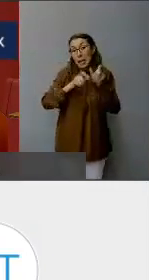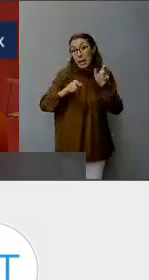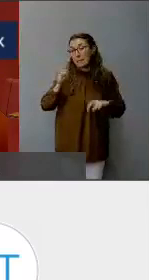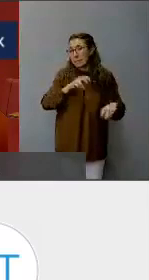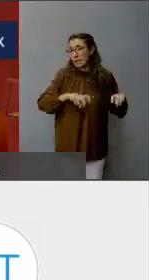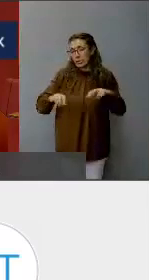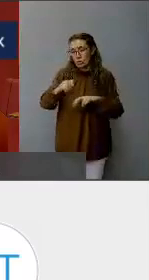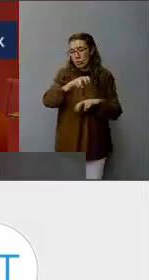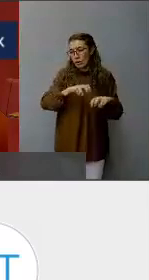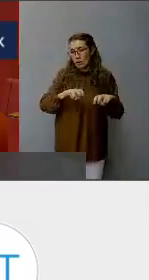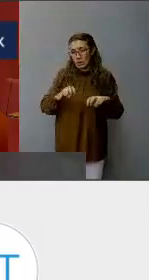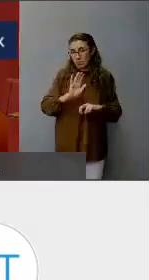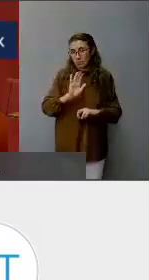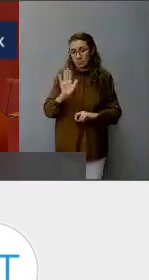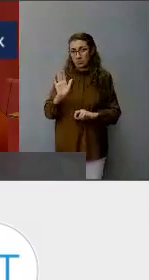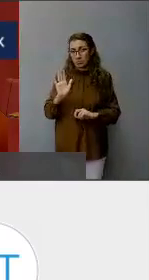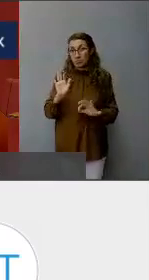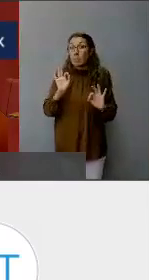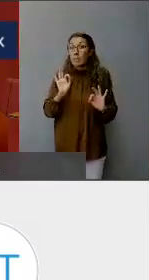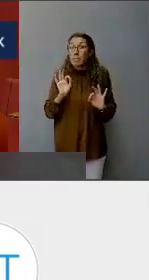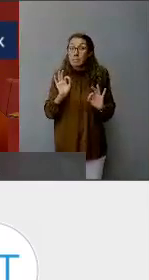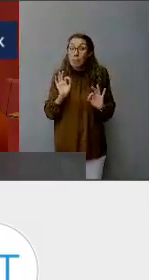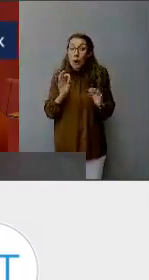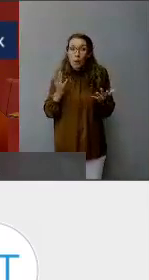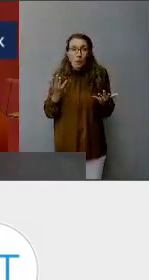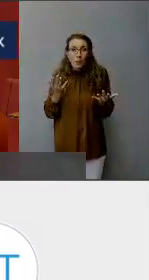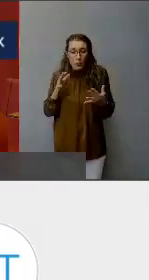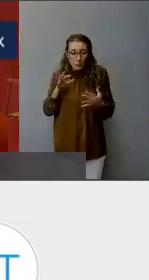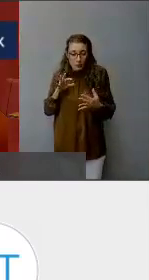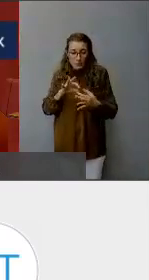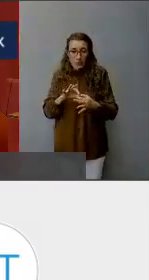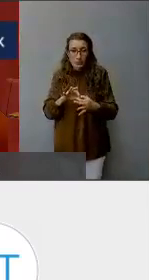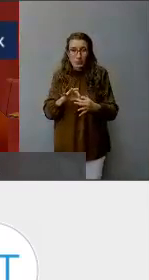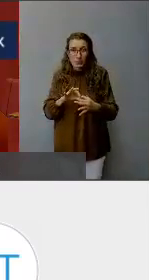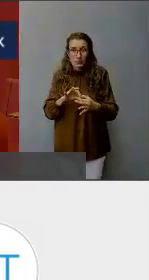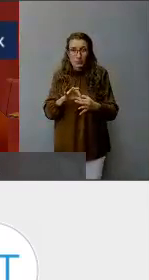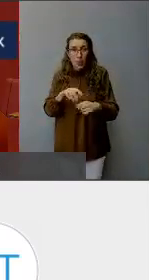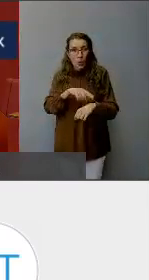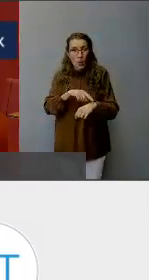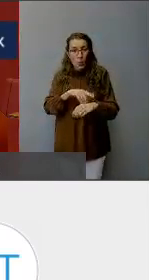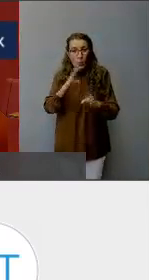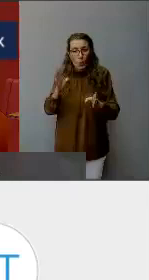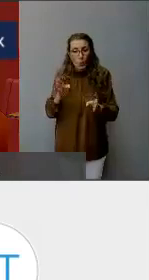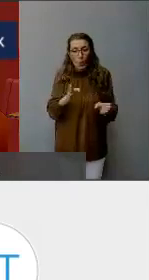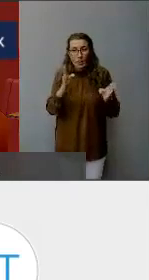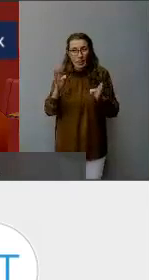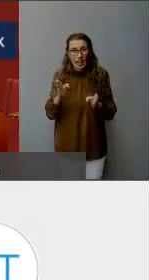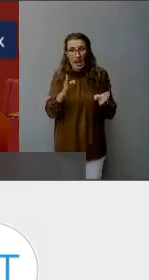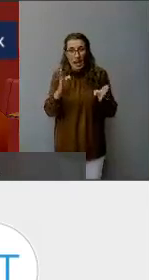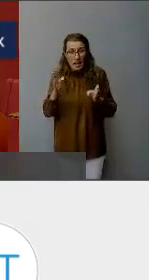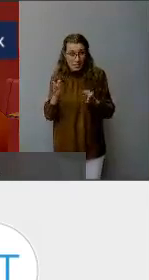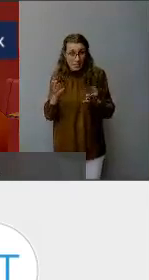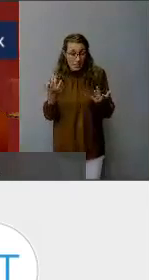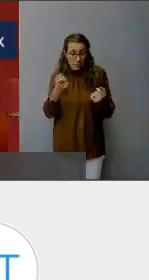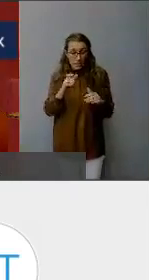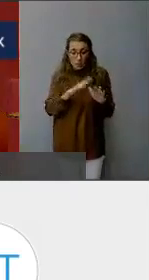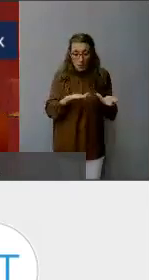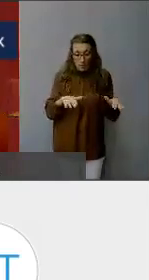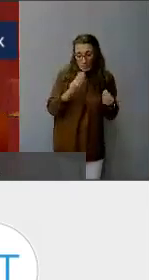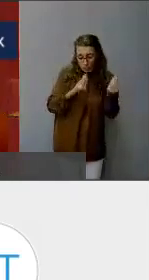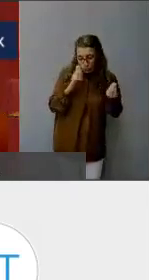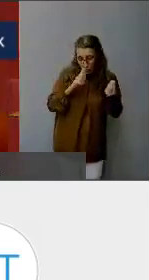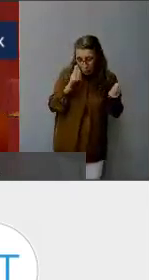compatibile proprio in corrispondenza col fatto che le fasce orarie interessate dall utenza dei bambini che giocano